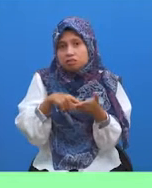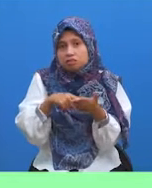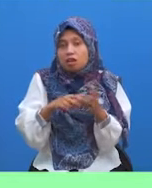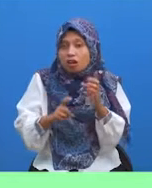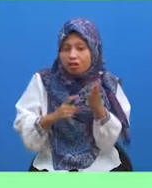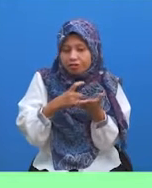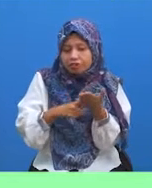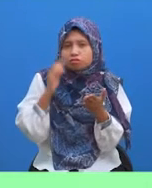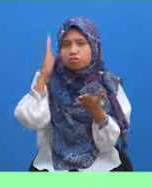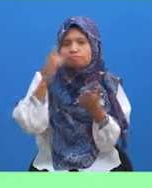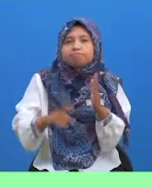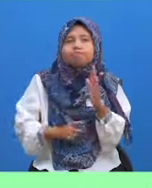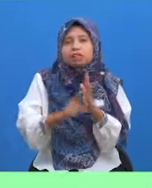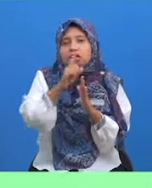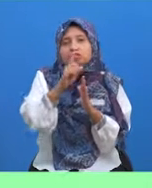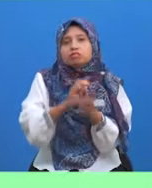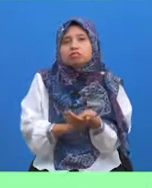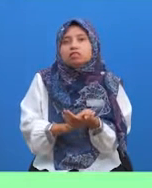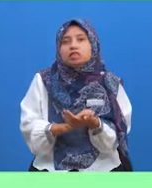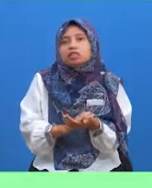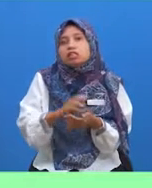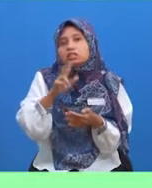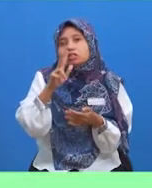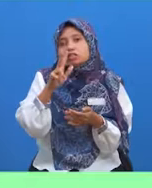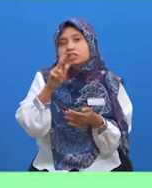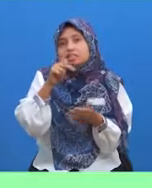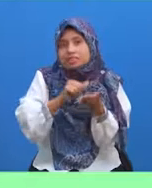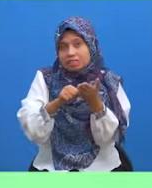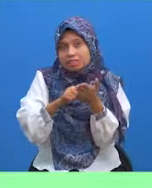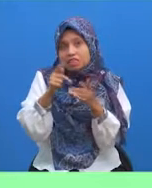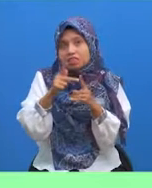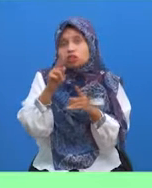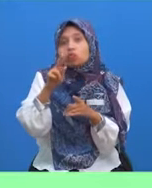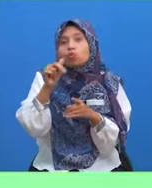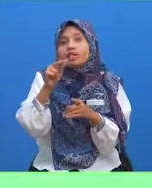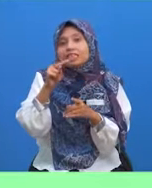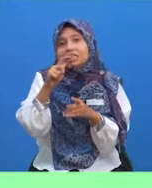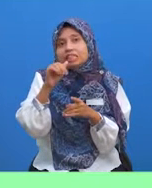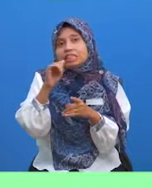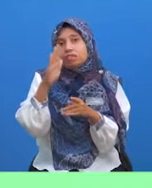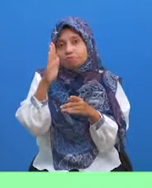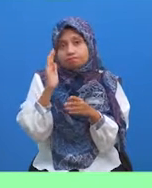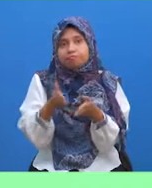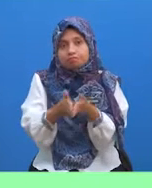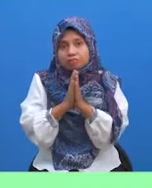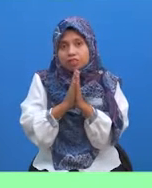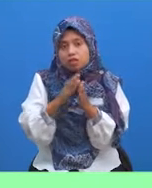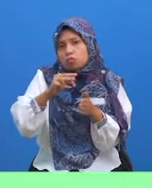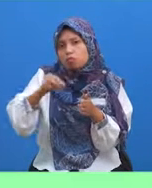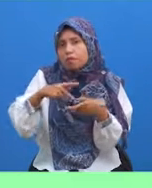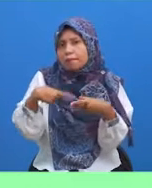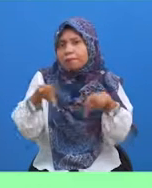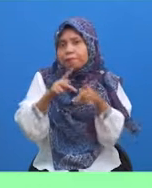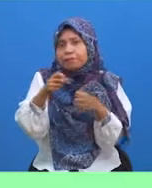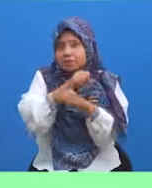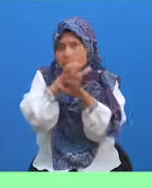yang keempat kesan ke atas quantity diminta yang kelima murid perlu